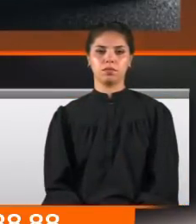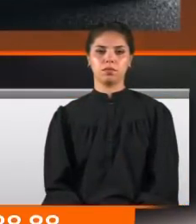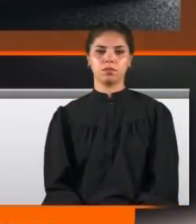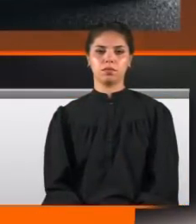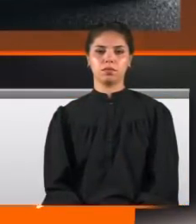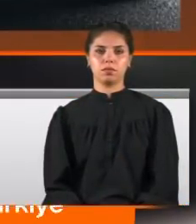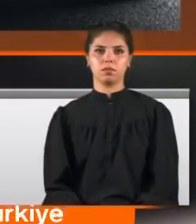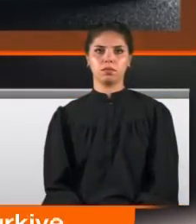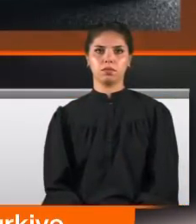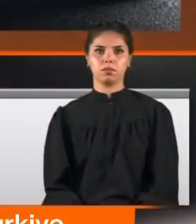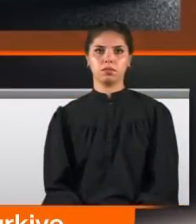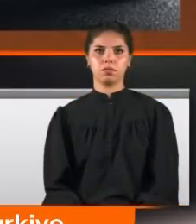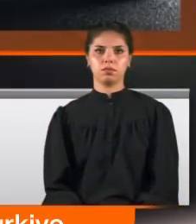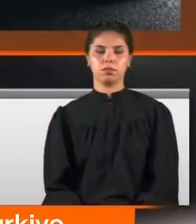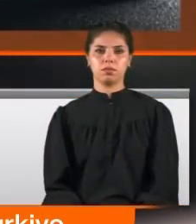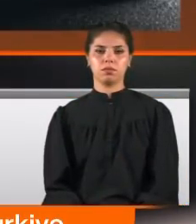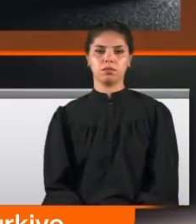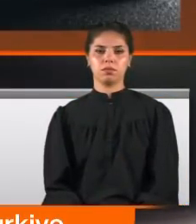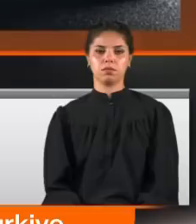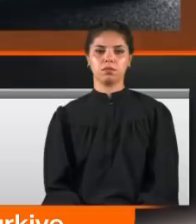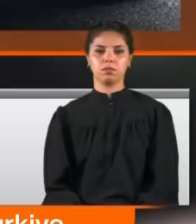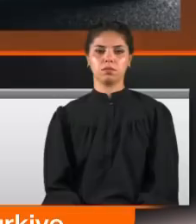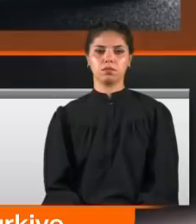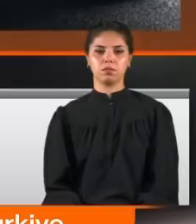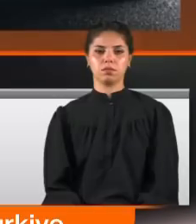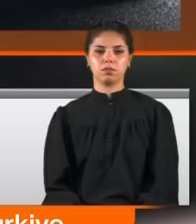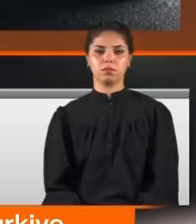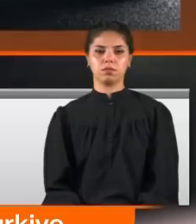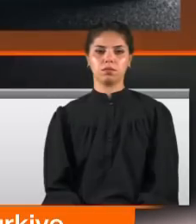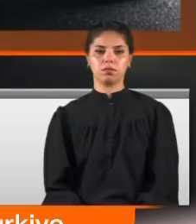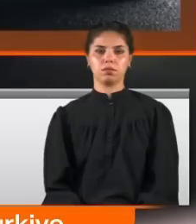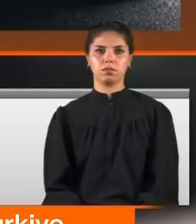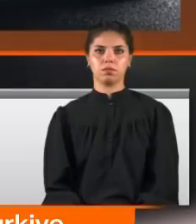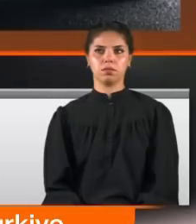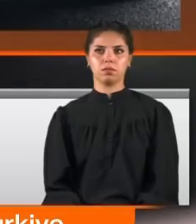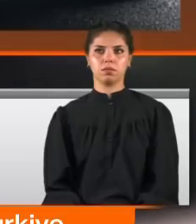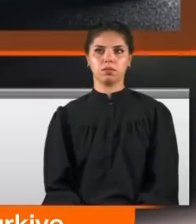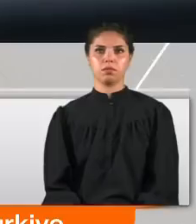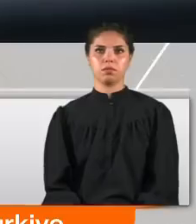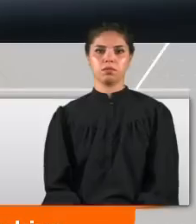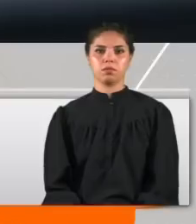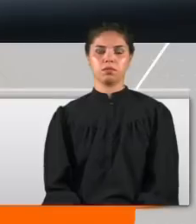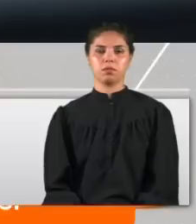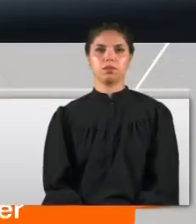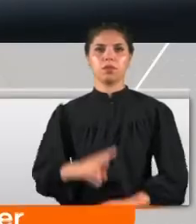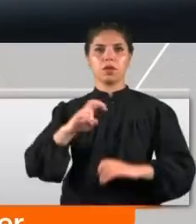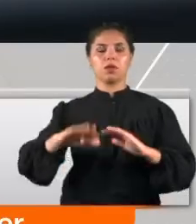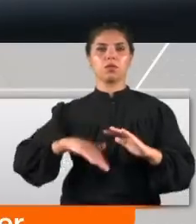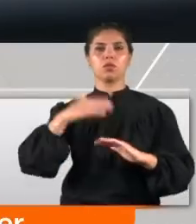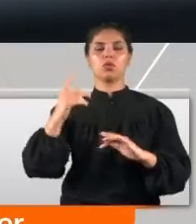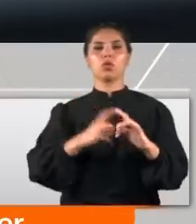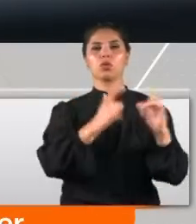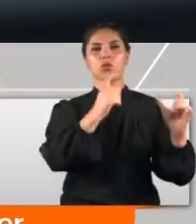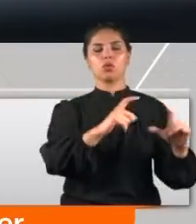Çünkü bir olaya karışır, kazaya karışır, Allah korusun başka bir şeye karışır. Ondan sonra ayıkla pirincin taşını. İnceleme sonucu